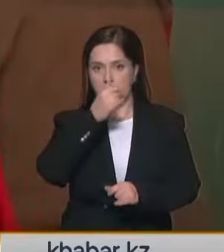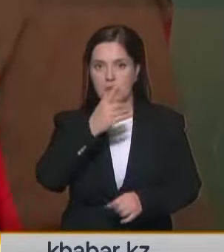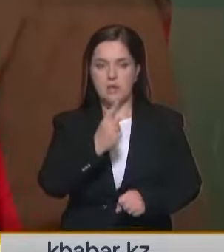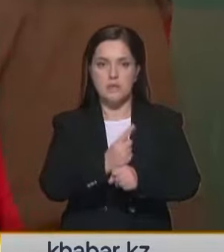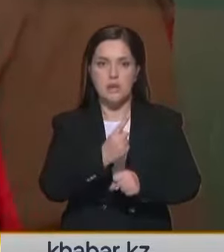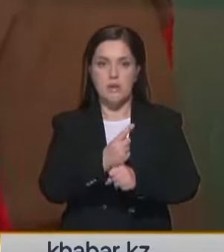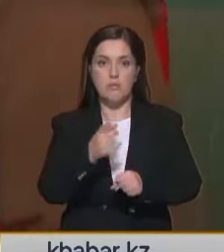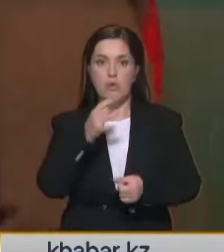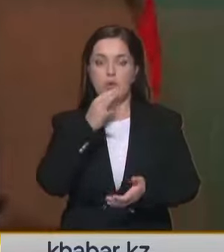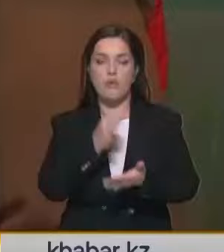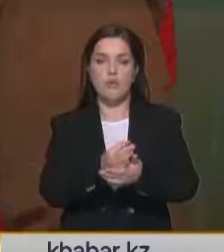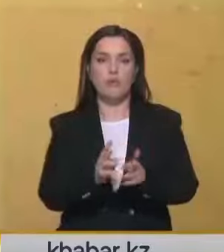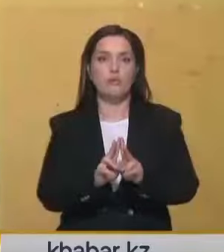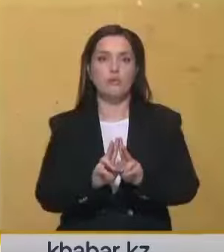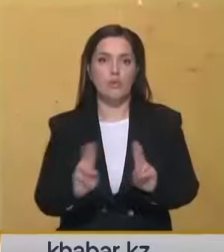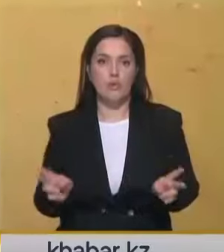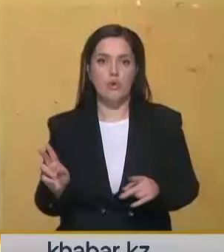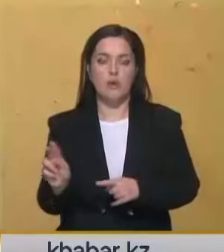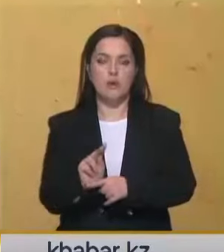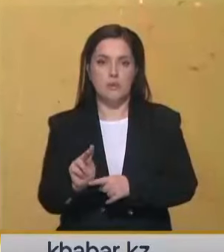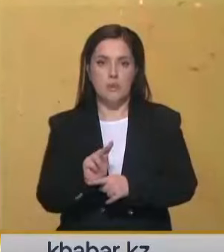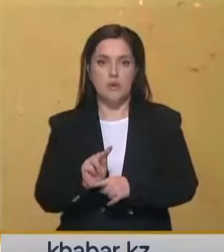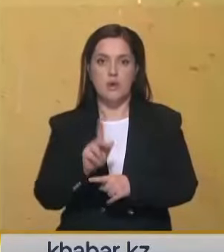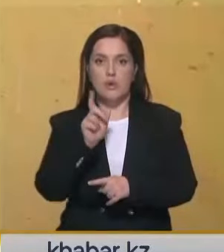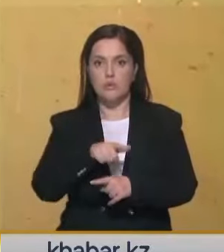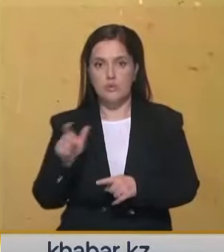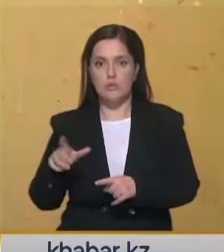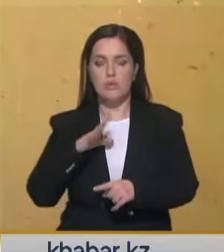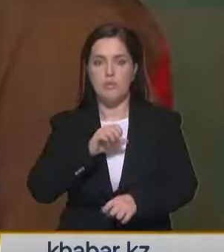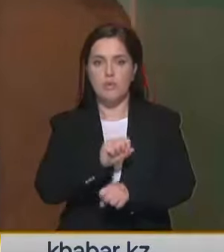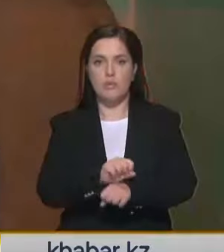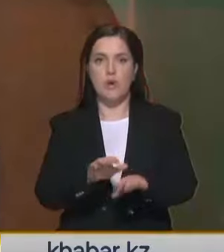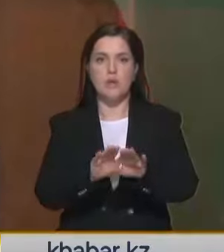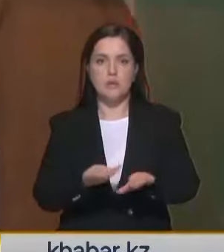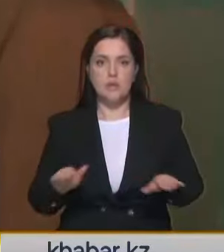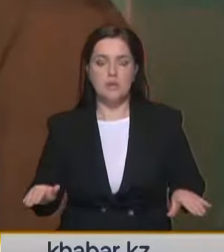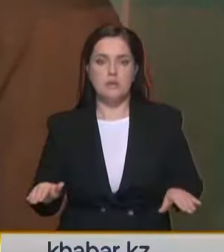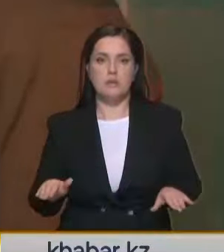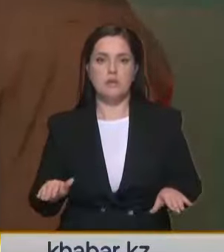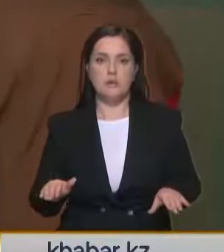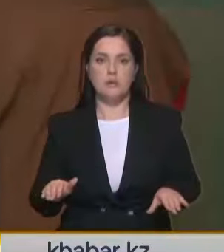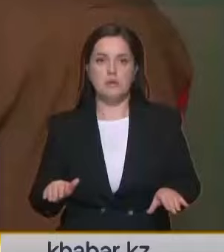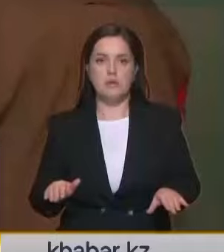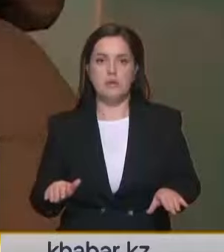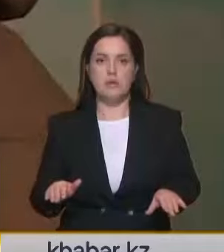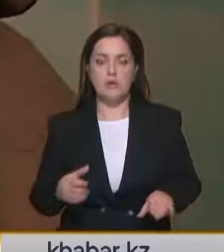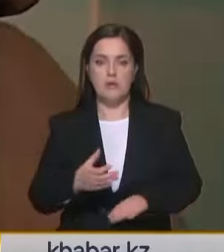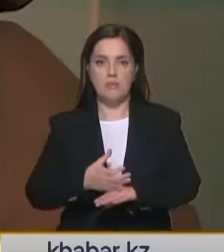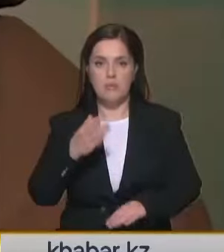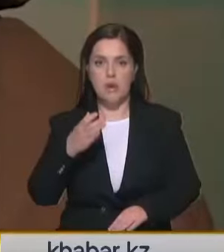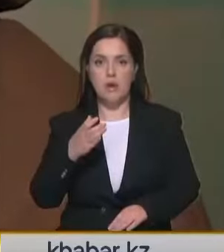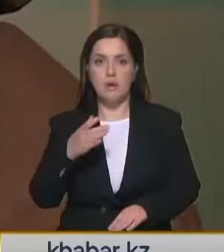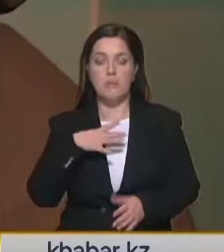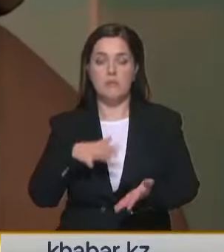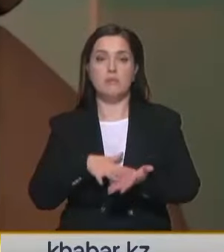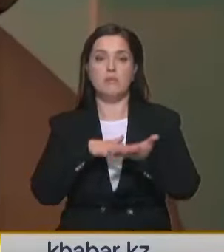берет ответственность на него, чтобы его отремонтировать. Люди застревали, дети застревали, ноги прищемили, оставался между этажами. Дали мы заявку